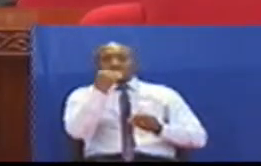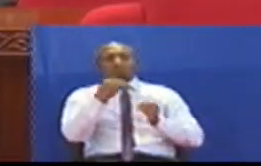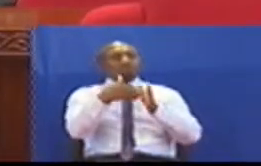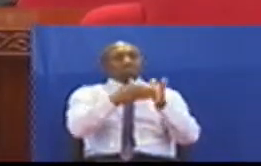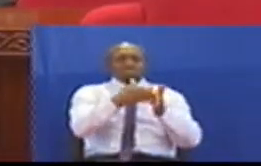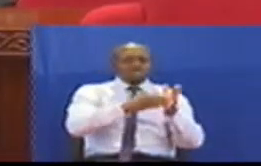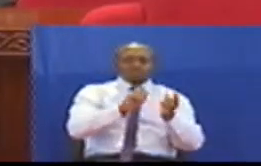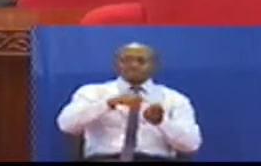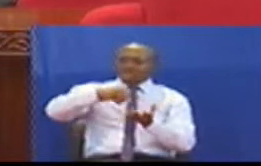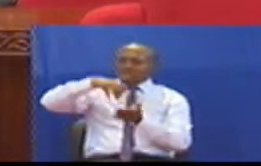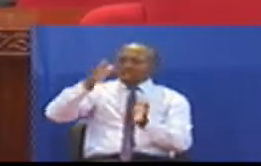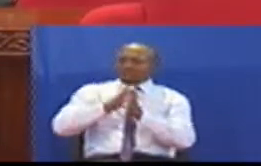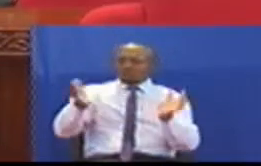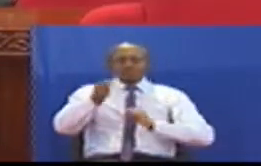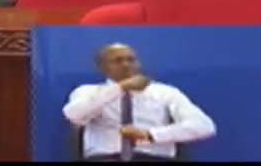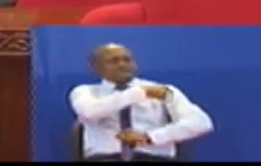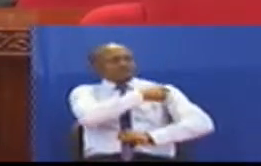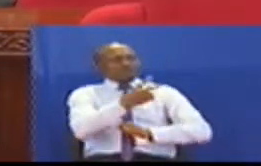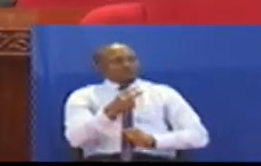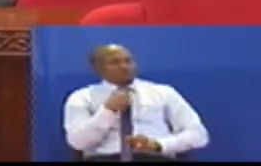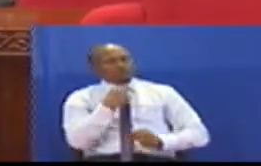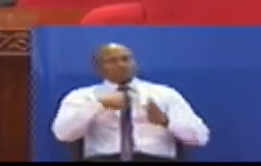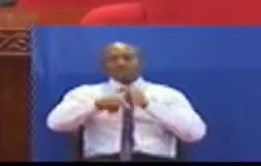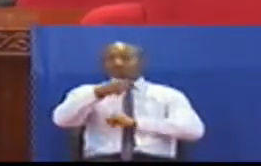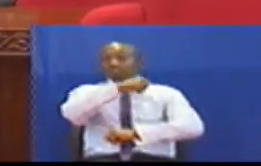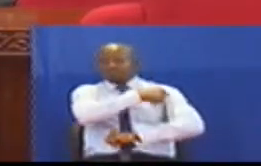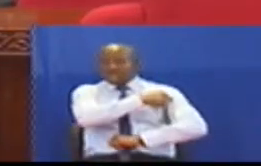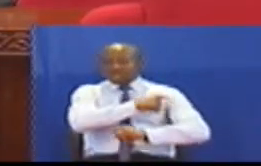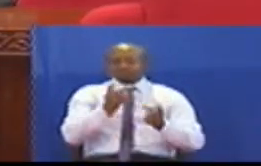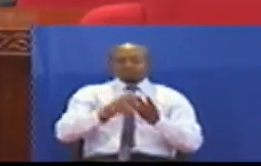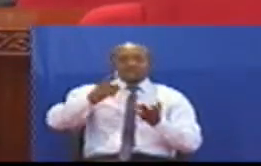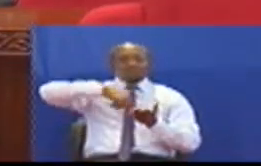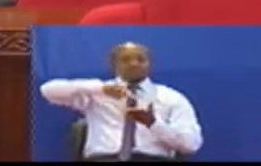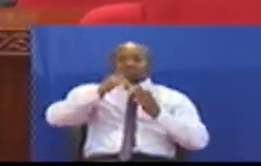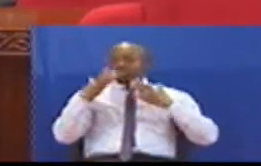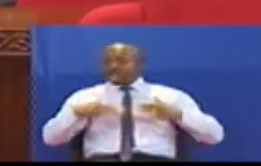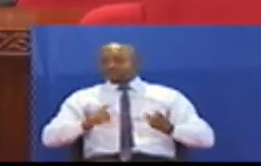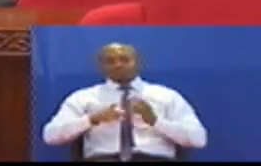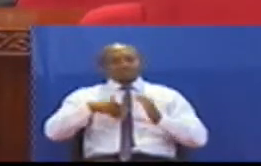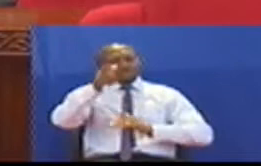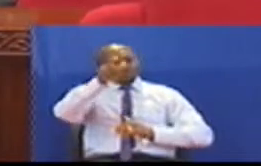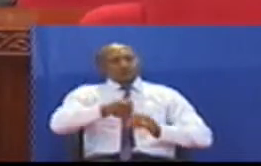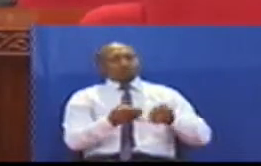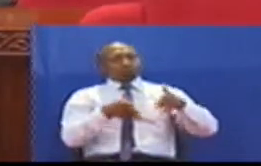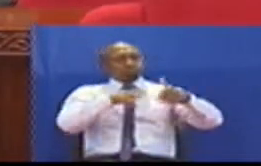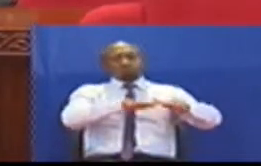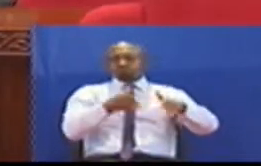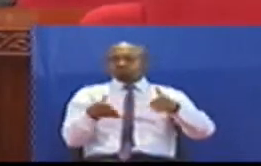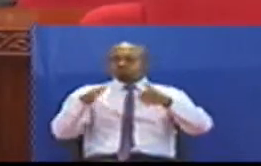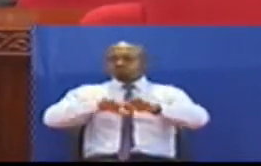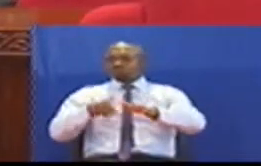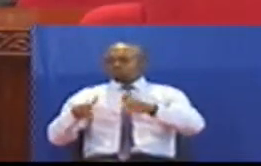kushindwa kumudu gharama kubwa za matibabu katika hospitali zetu na vituo vya afya, na hatimaye kupelekea vifo vya mara kwa mara vitokanavyo na